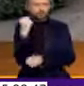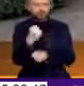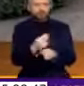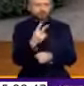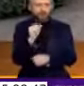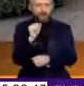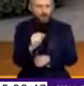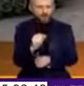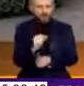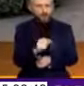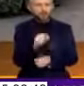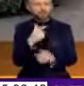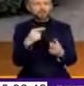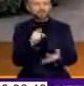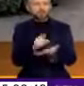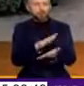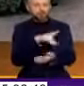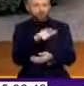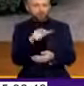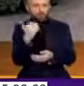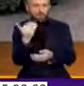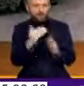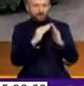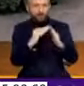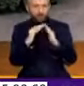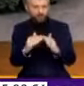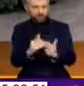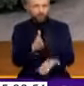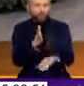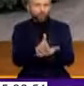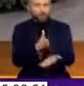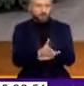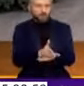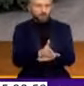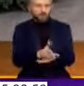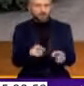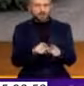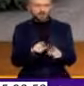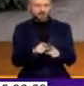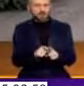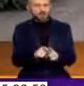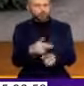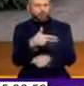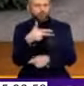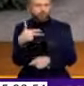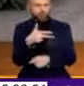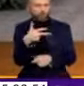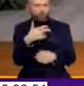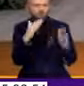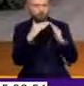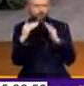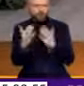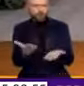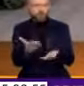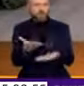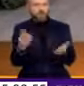2А, там, де мали бути людські гаражі, стоять ось такі капітальні трьохповерхові споруди,